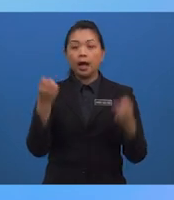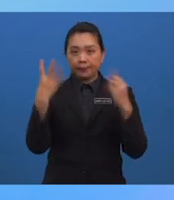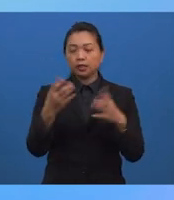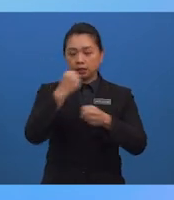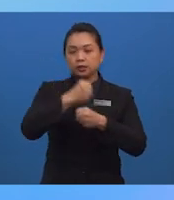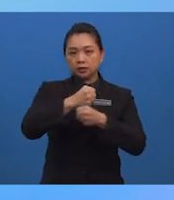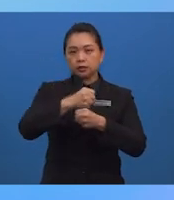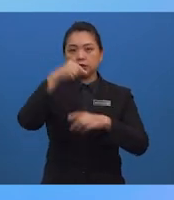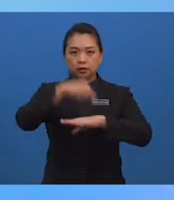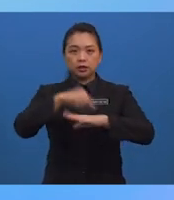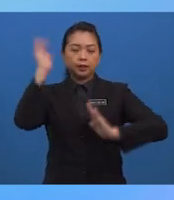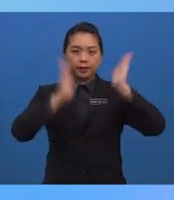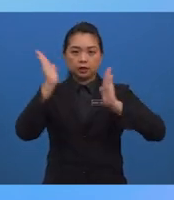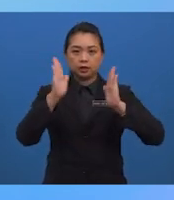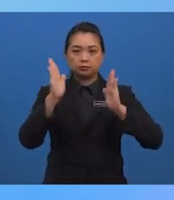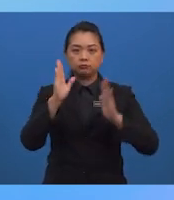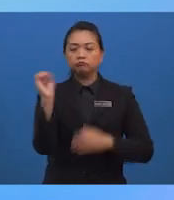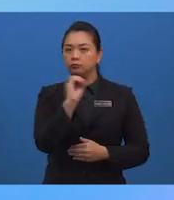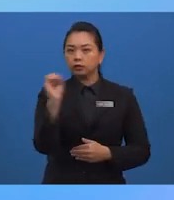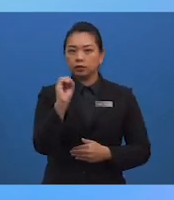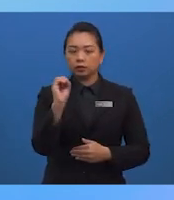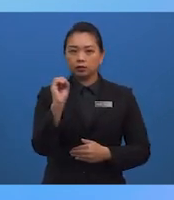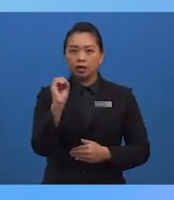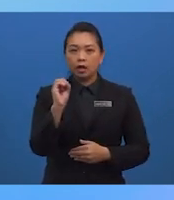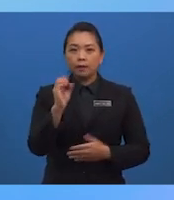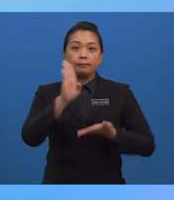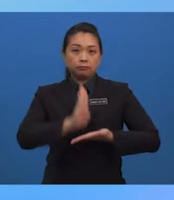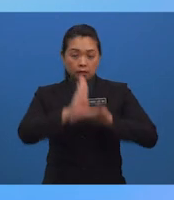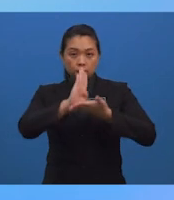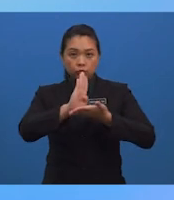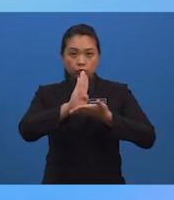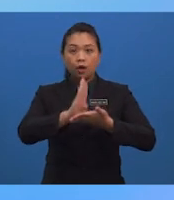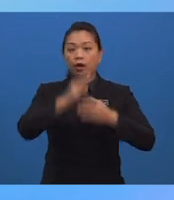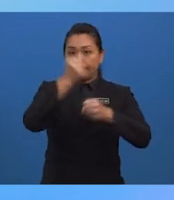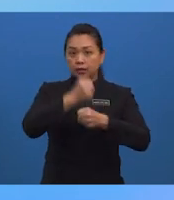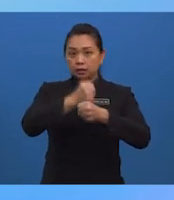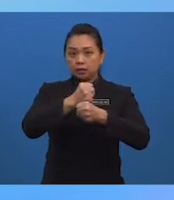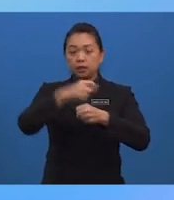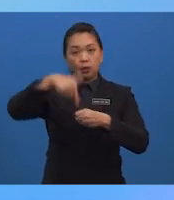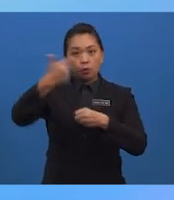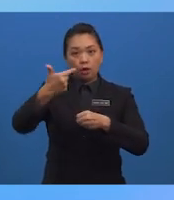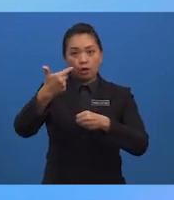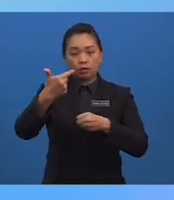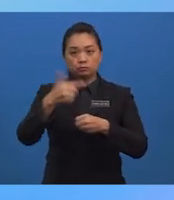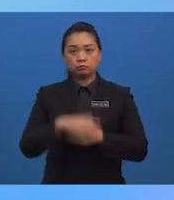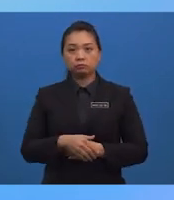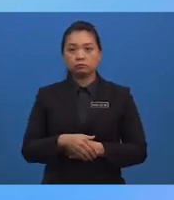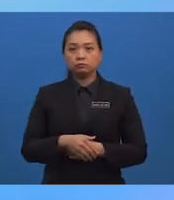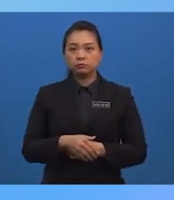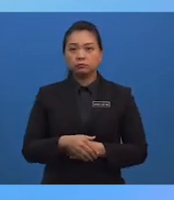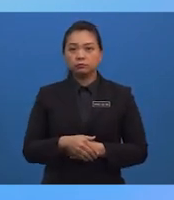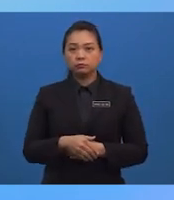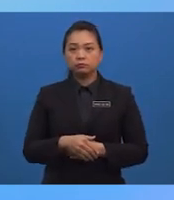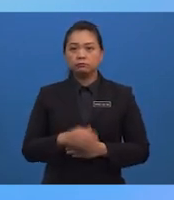ini. Tanpa bantuan tenaga buruh asing, pembangunan ekonomi negara Malaysia yang berkembang